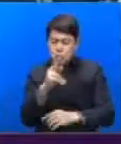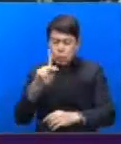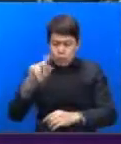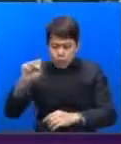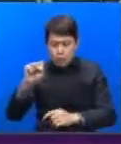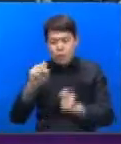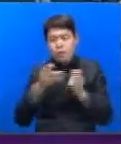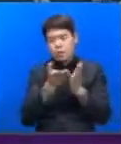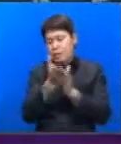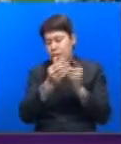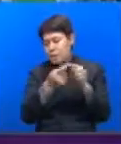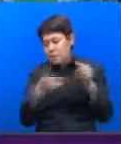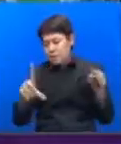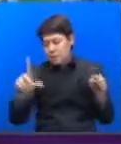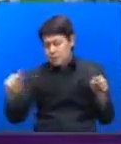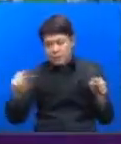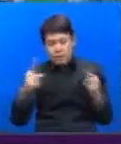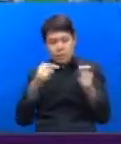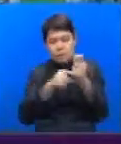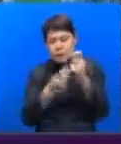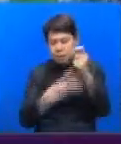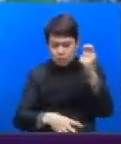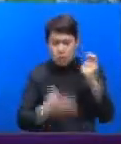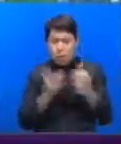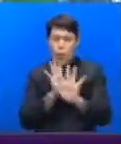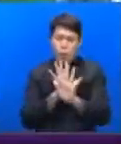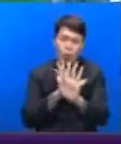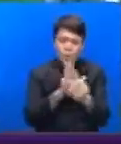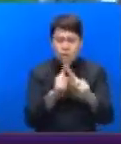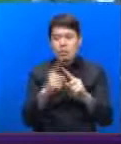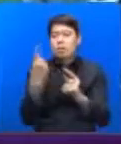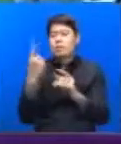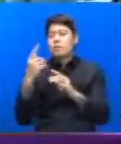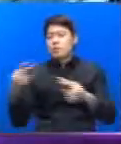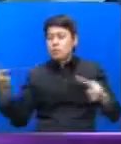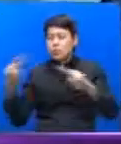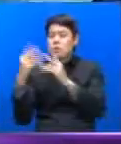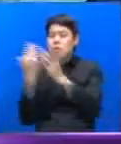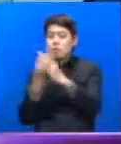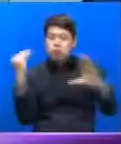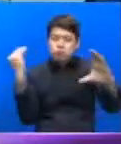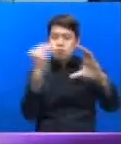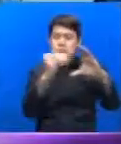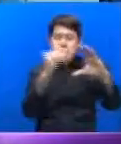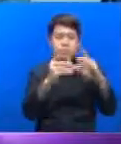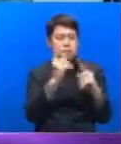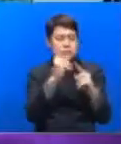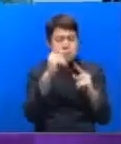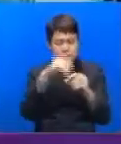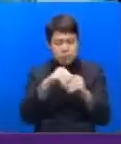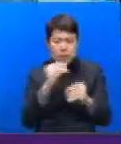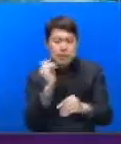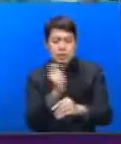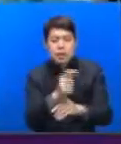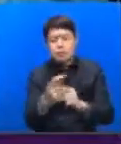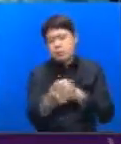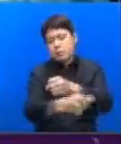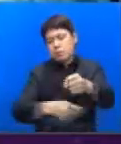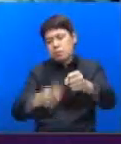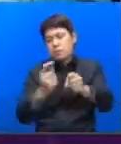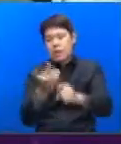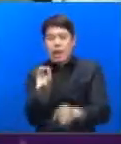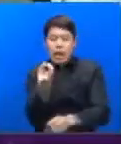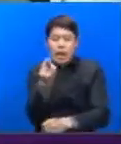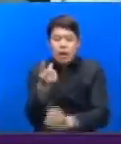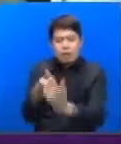21สาขาใน 17อำเภอก็เต็มไปด้วยความคือข้างหลังจากที่กระทรวงการคลังได้มีการทยอยโอนเงินผ่านผชออกมาจ่ายให้กับชาวนาที่นำ